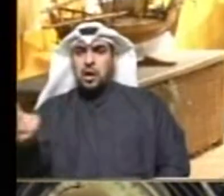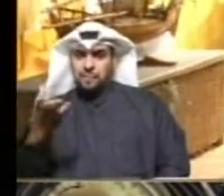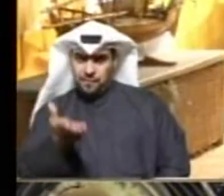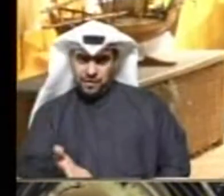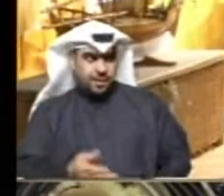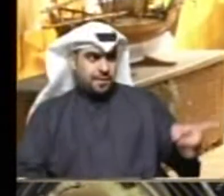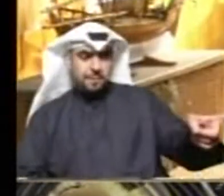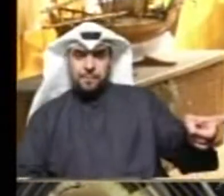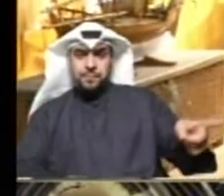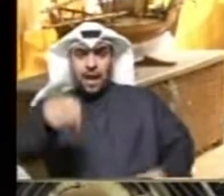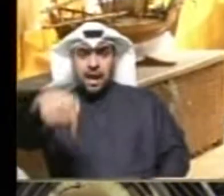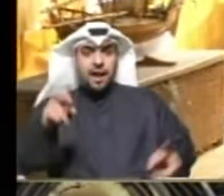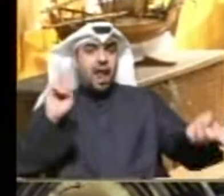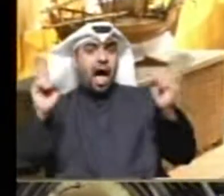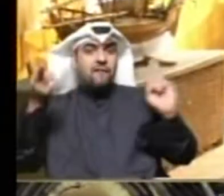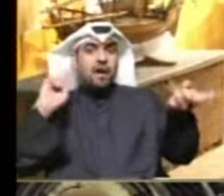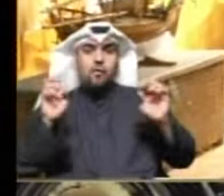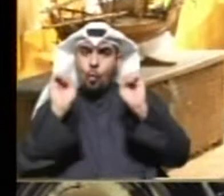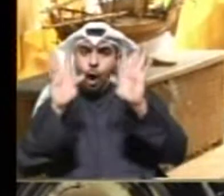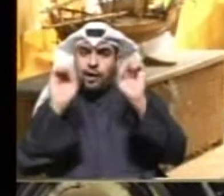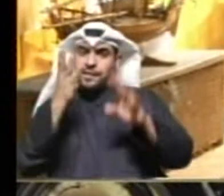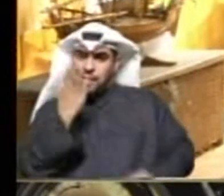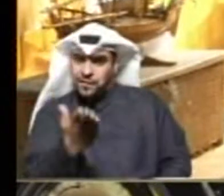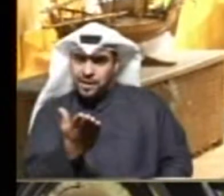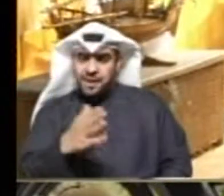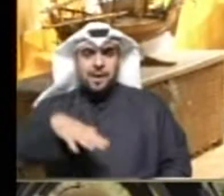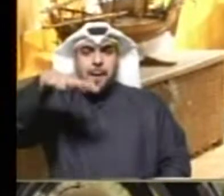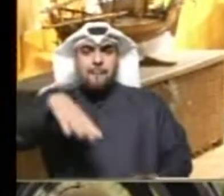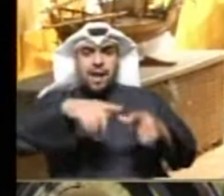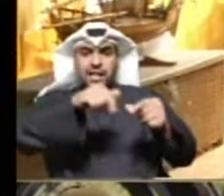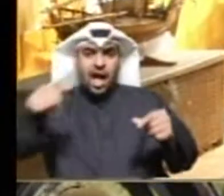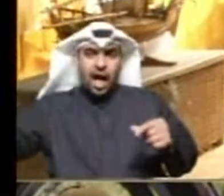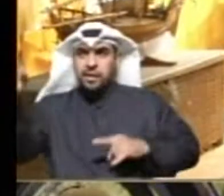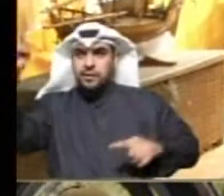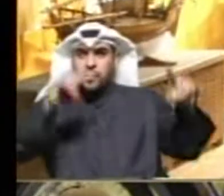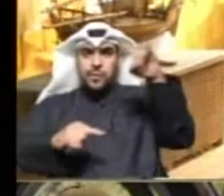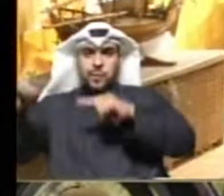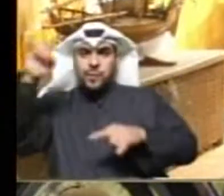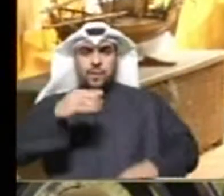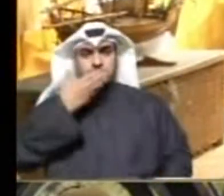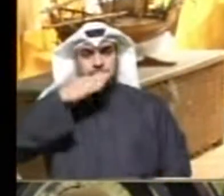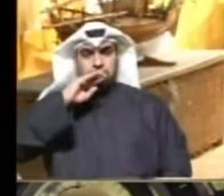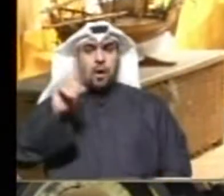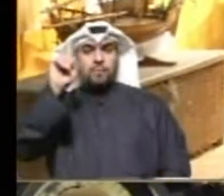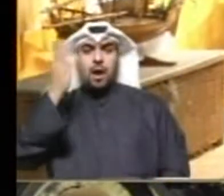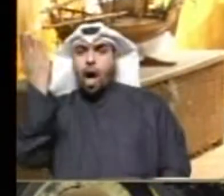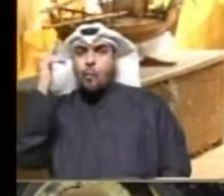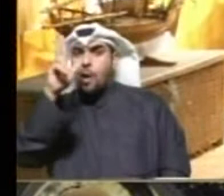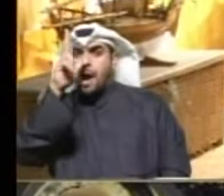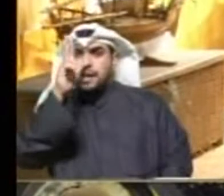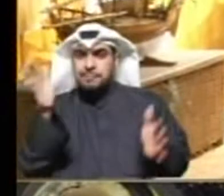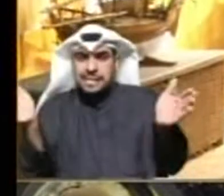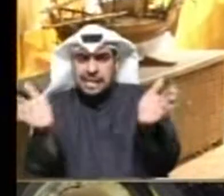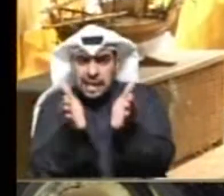فيه وجميع الدول الخليج مشاركين معانا، وكل سنة نتطور من أحسن لأحسن ونكبر. كانت قرية صغيرة، الحين ما شاء الله